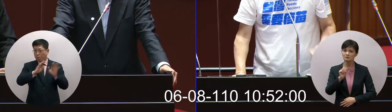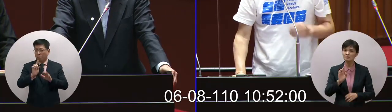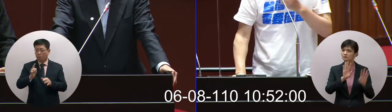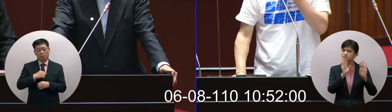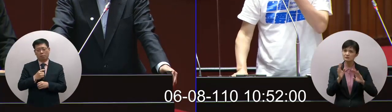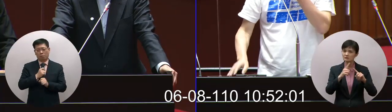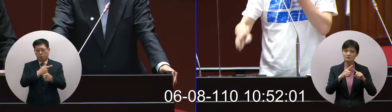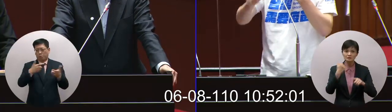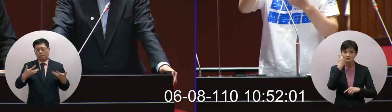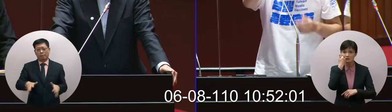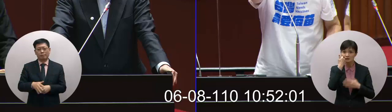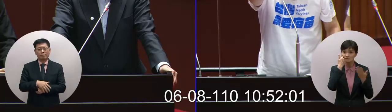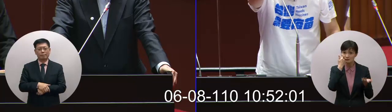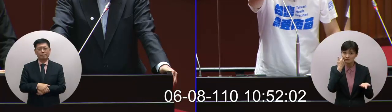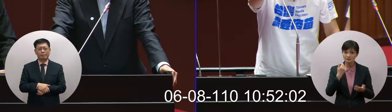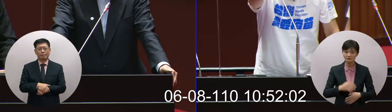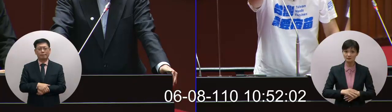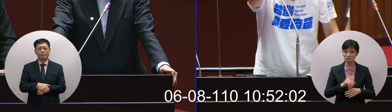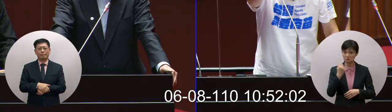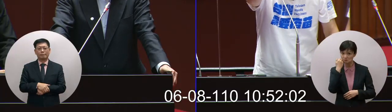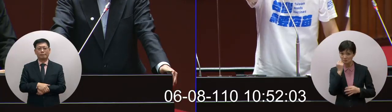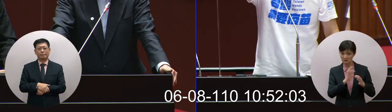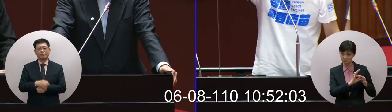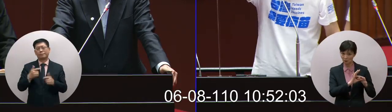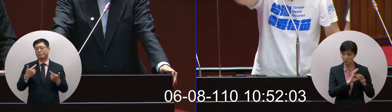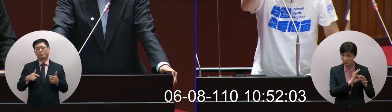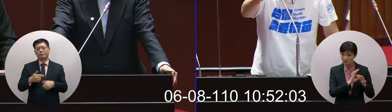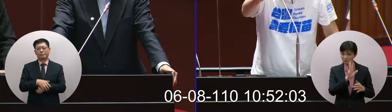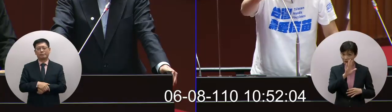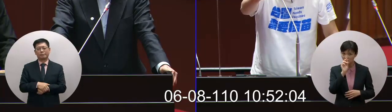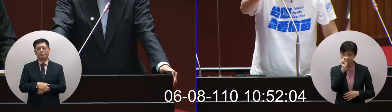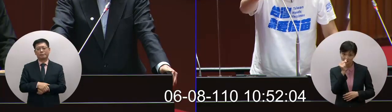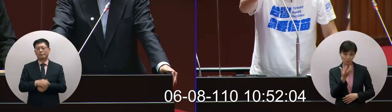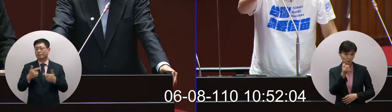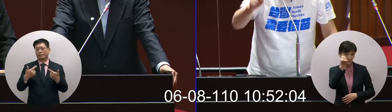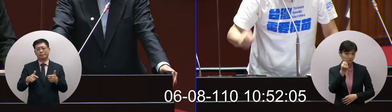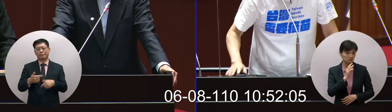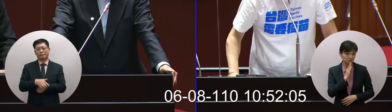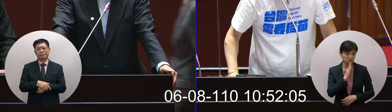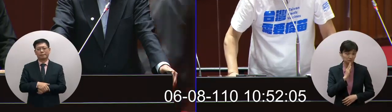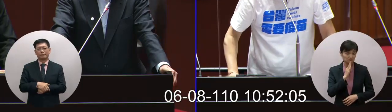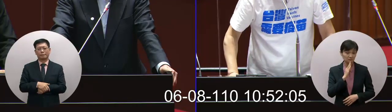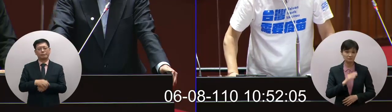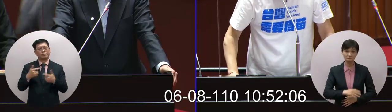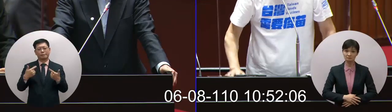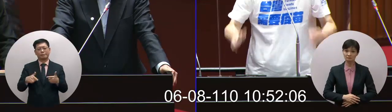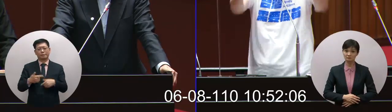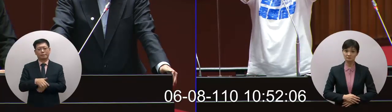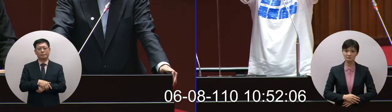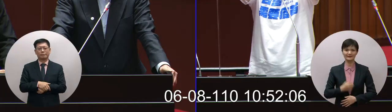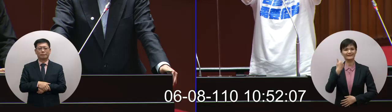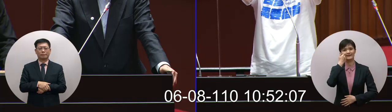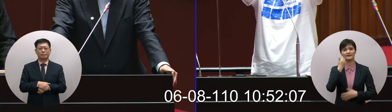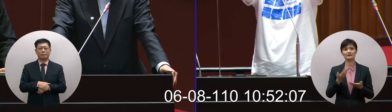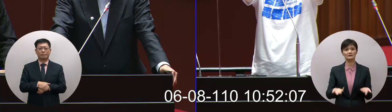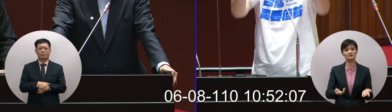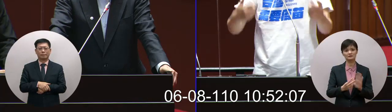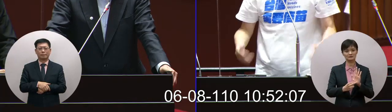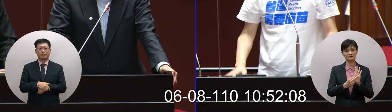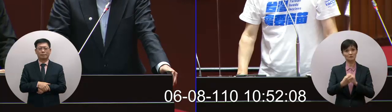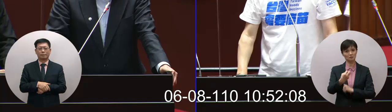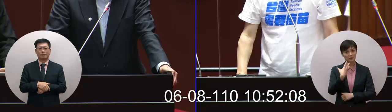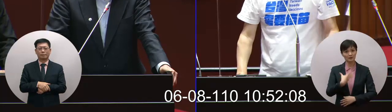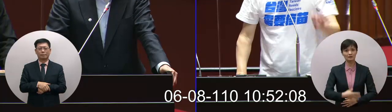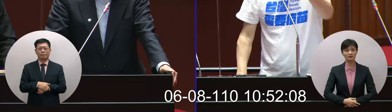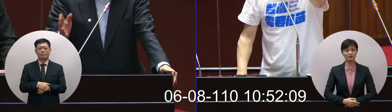人在动嘛， 是有关系的人， 不是， 是有特权的人， 不是， 是不是？ 不是， 那是什么人嘛？ 就